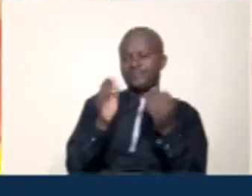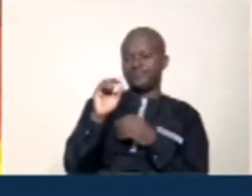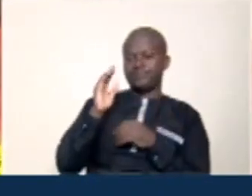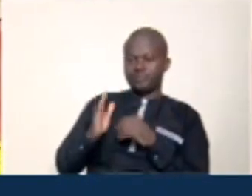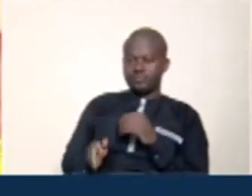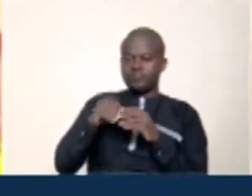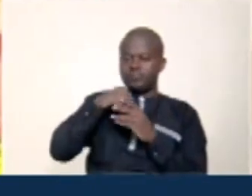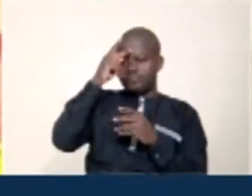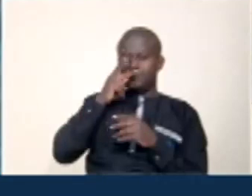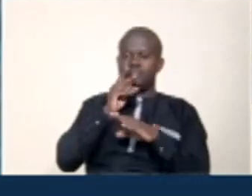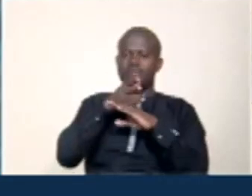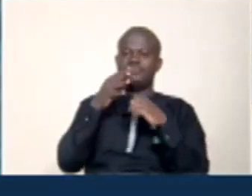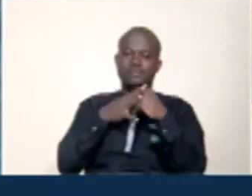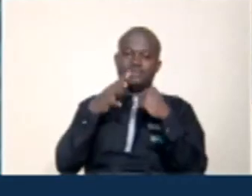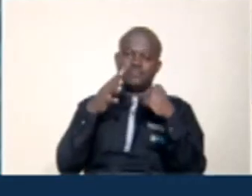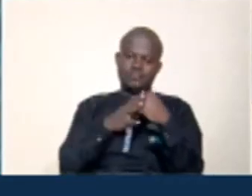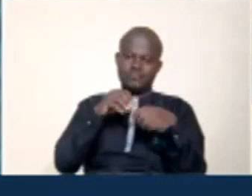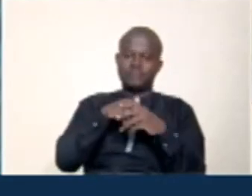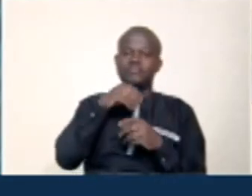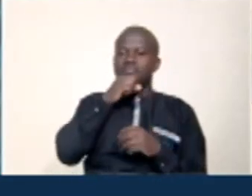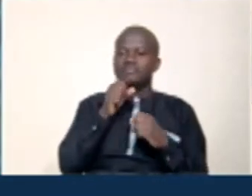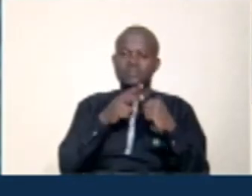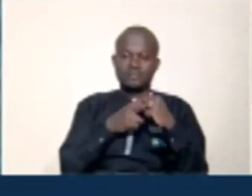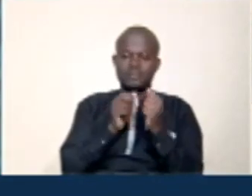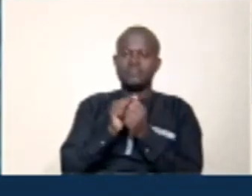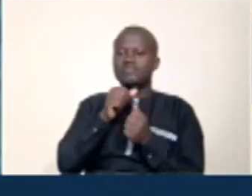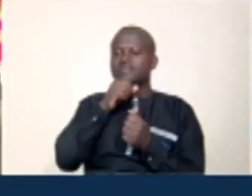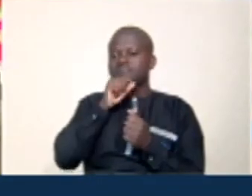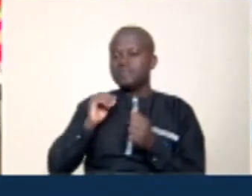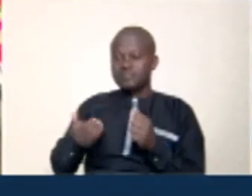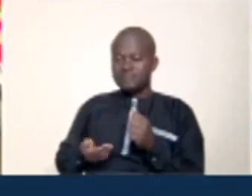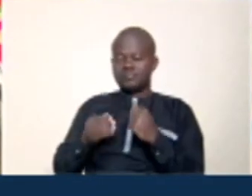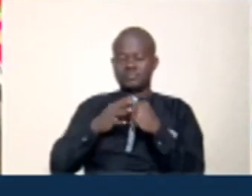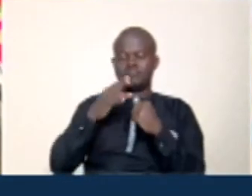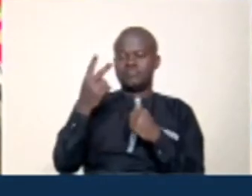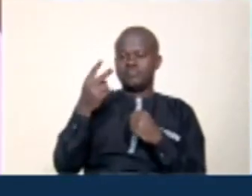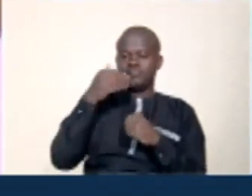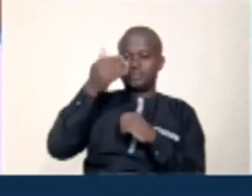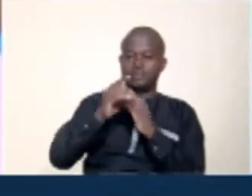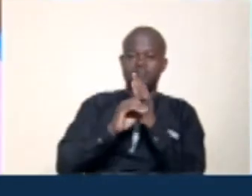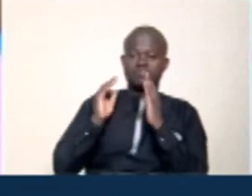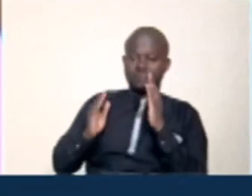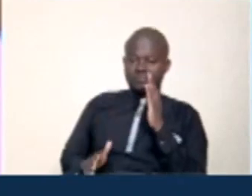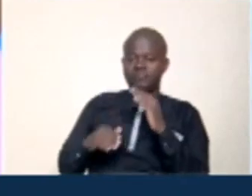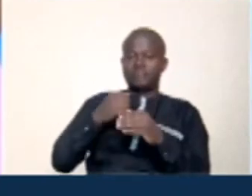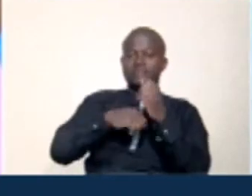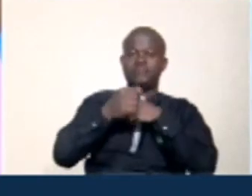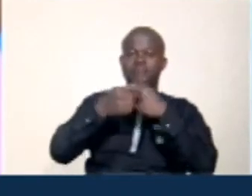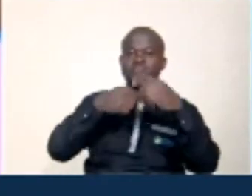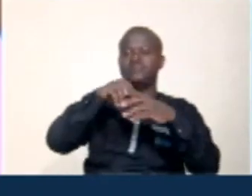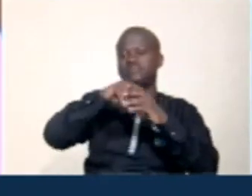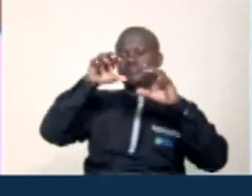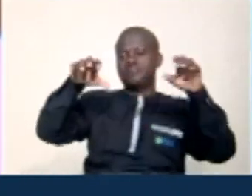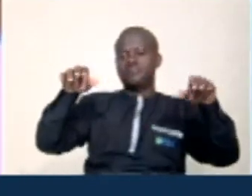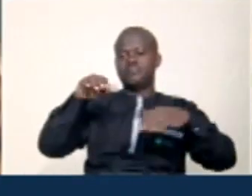rutuyemo ababyeyi 99 barimo abasaza 7 n'abakecuru 92. Nyuma y'akarere ka Huye, ibi bikorwa bizakomereza no mu zindi